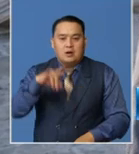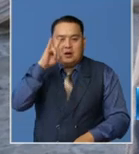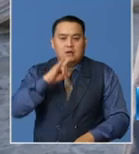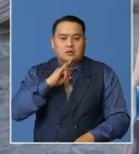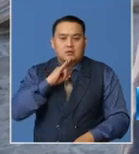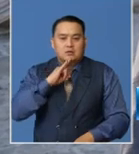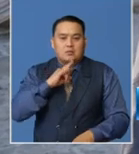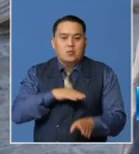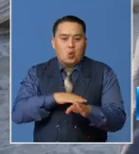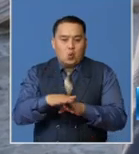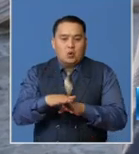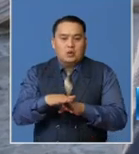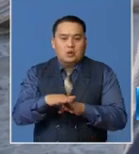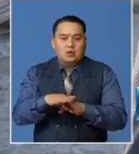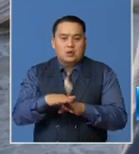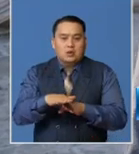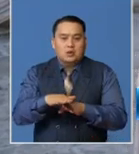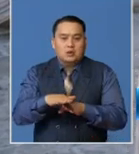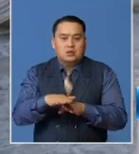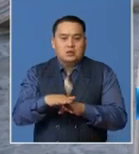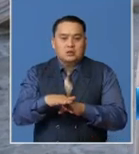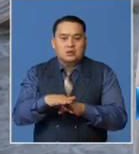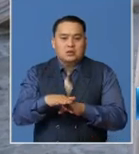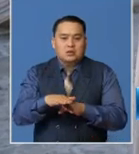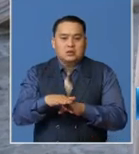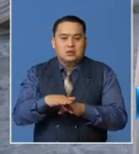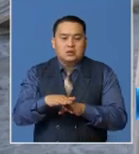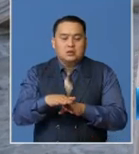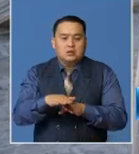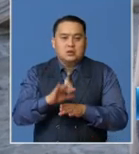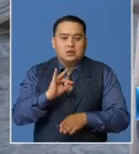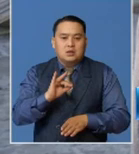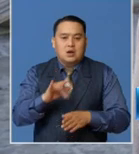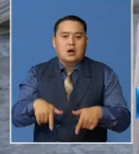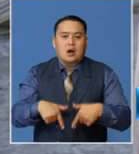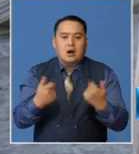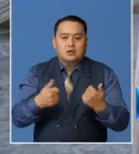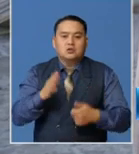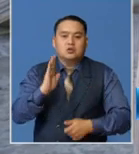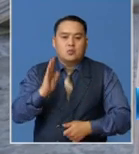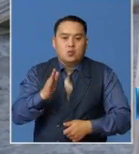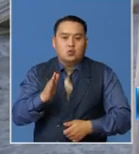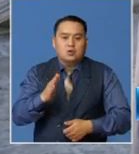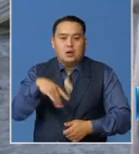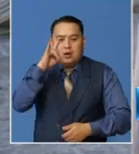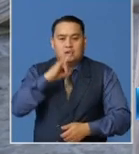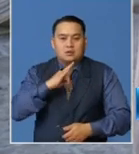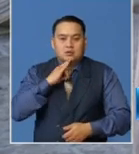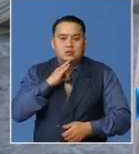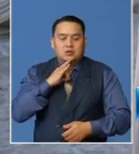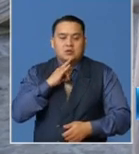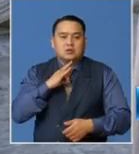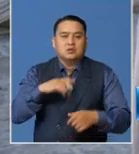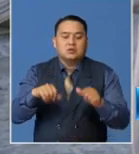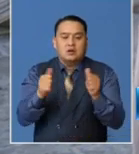станцию на него снова полностью будет работать к станции и гостиница будет иметь казахстанский колорит для того